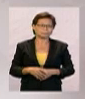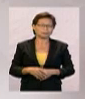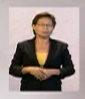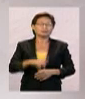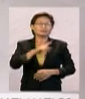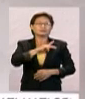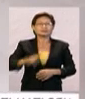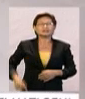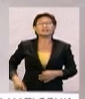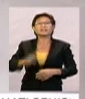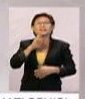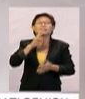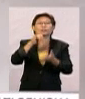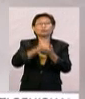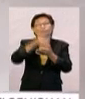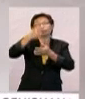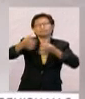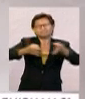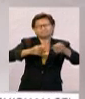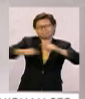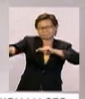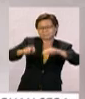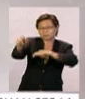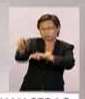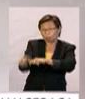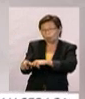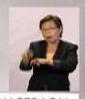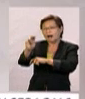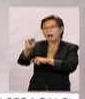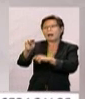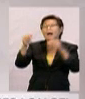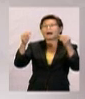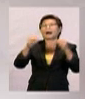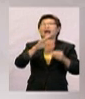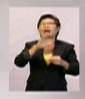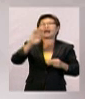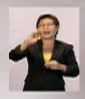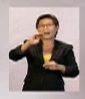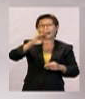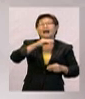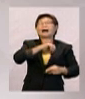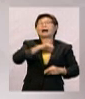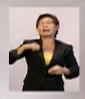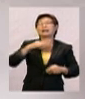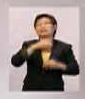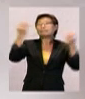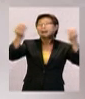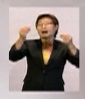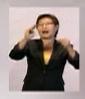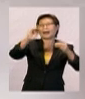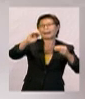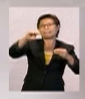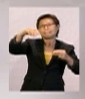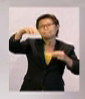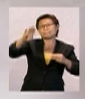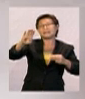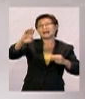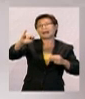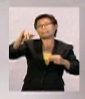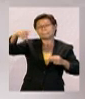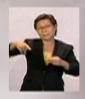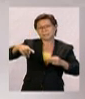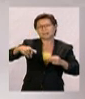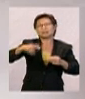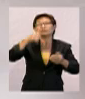Baginda bertitah demikian bagi mengulas tindakan seorang ahli majlis MBIP menggunakan bahasa Cina dalam surat rasmi